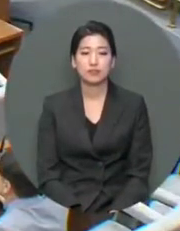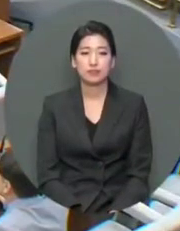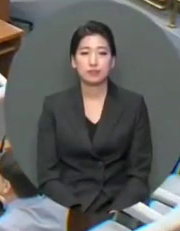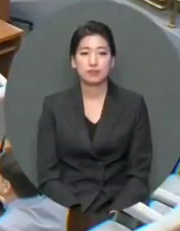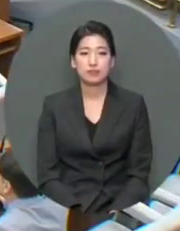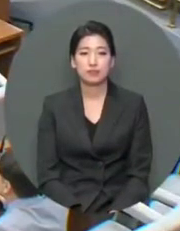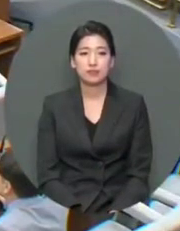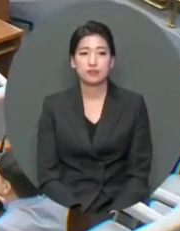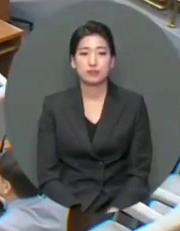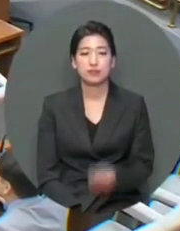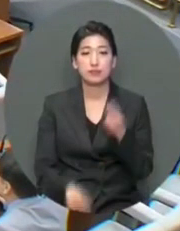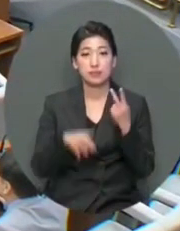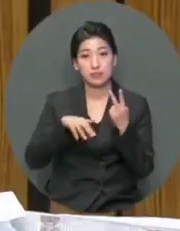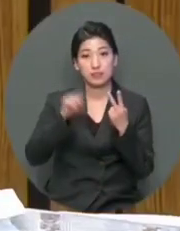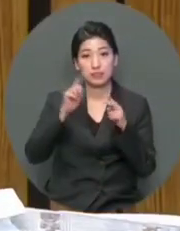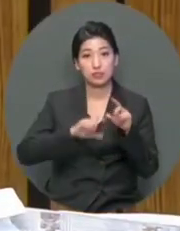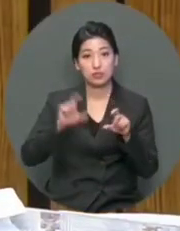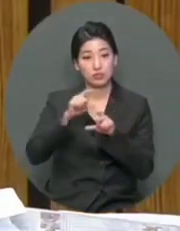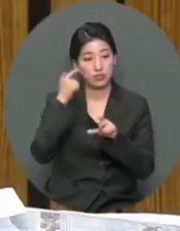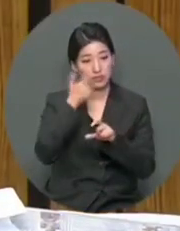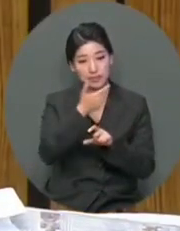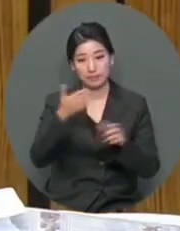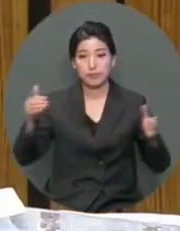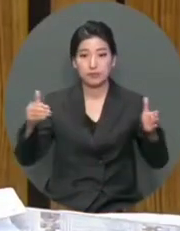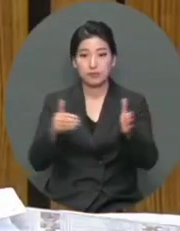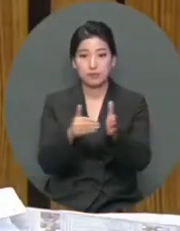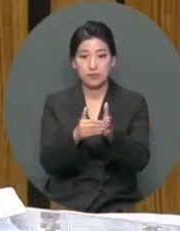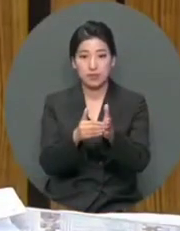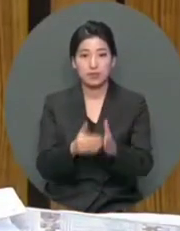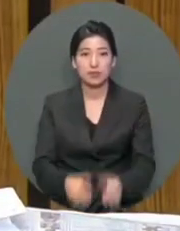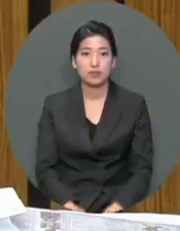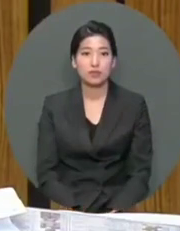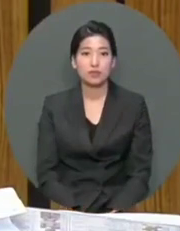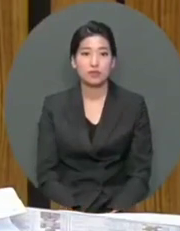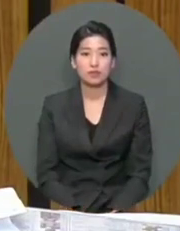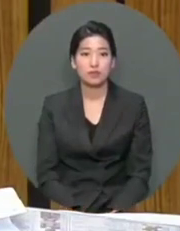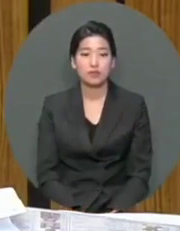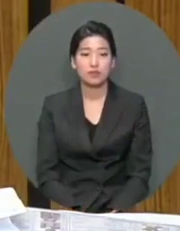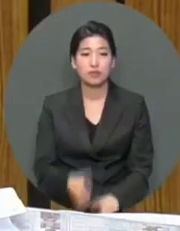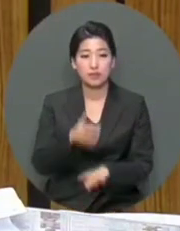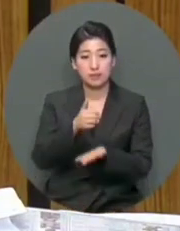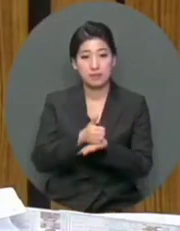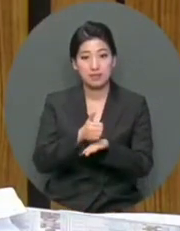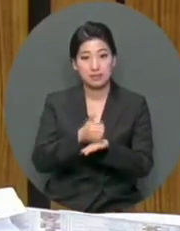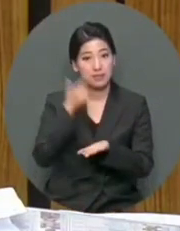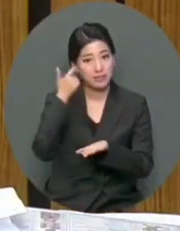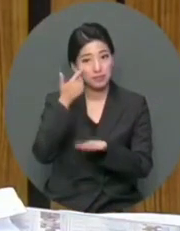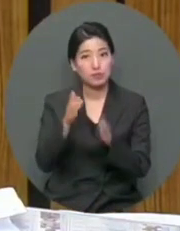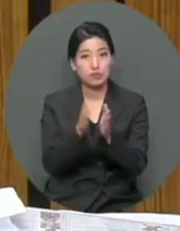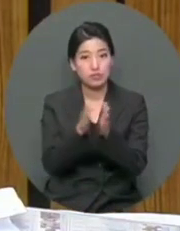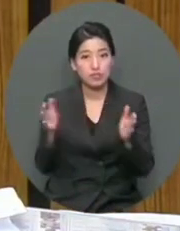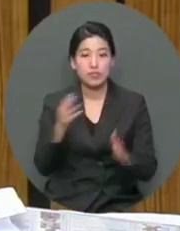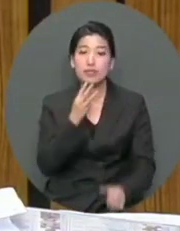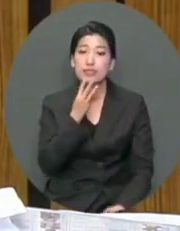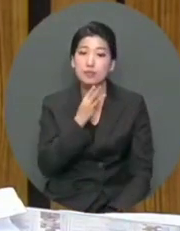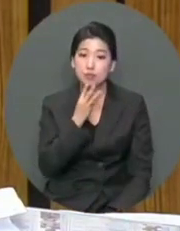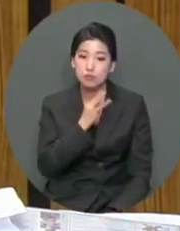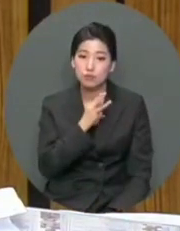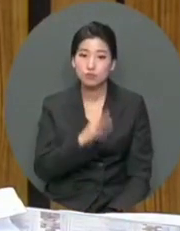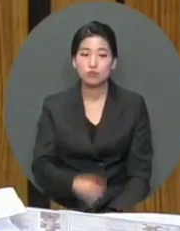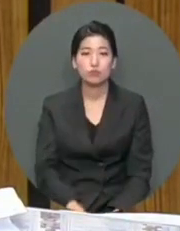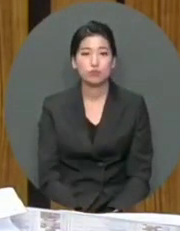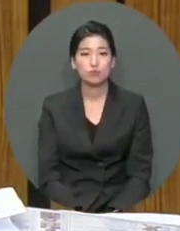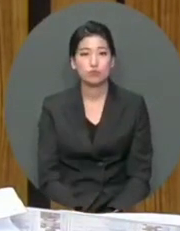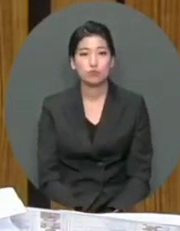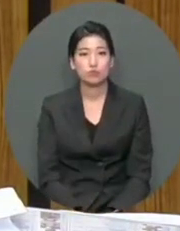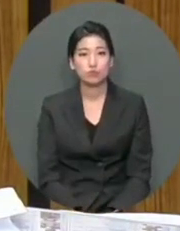이제 2차 추가 질의까지 끝났습니다. 이제 마지막 질의를 하도록 하겠습니다. 질의 시간은 3분이고